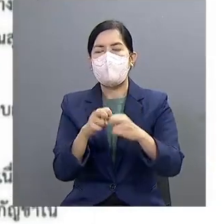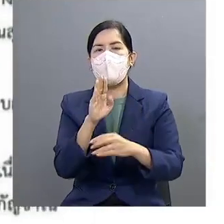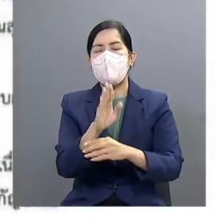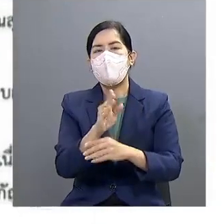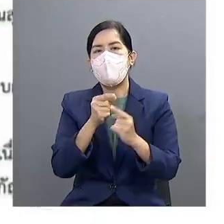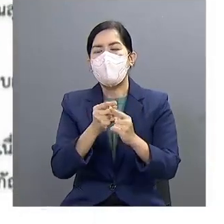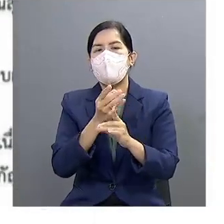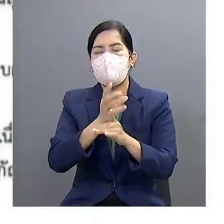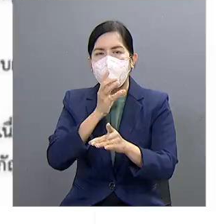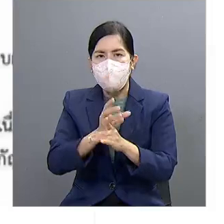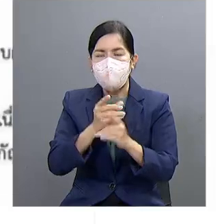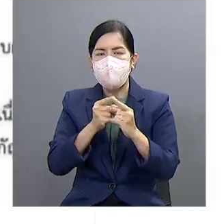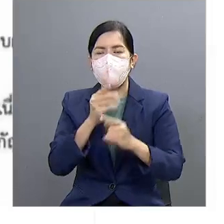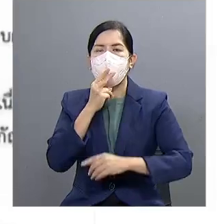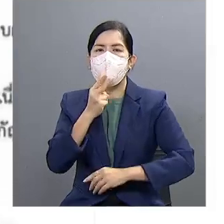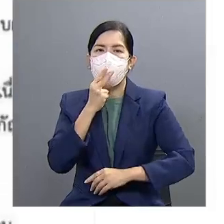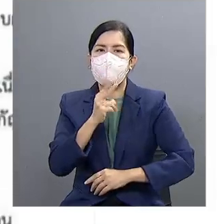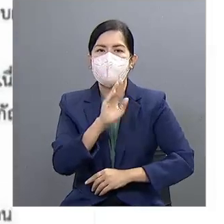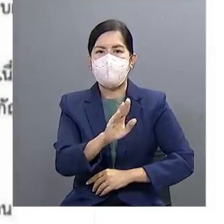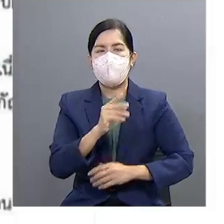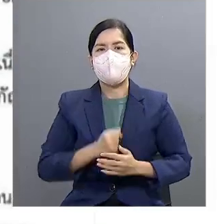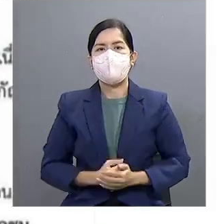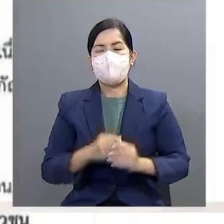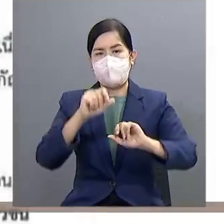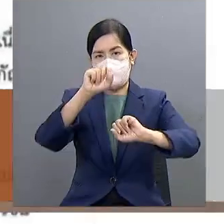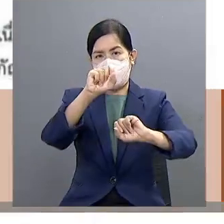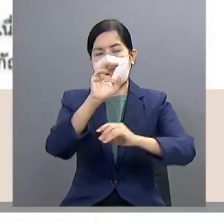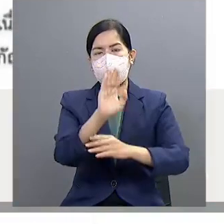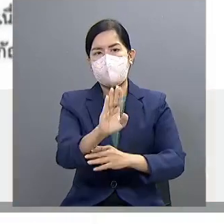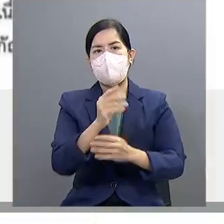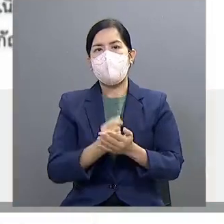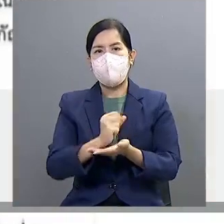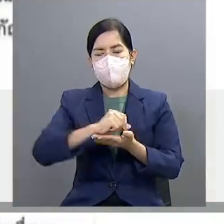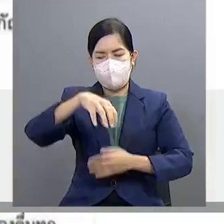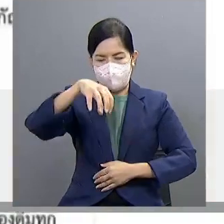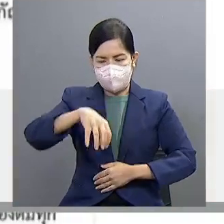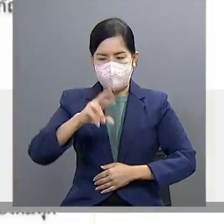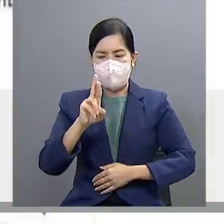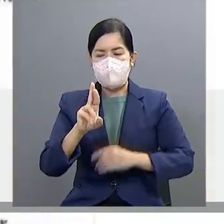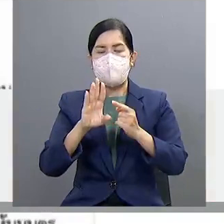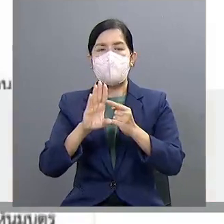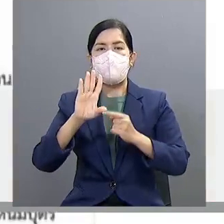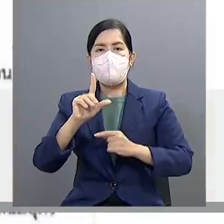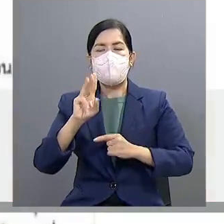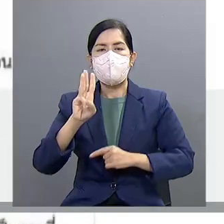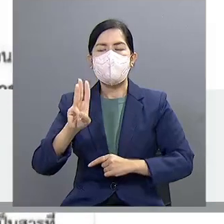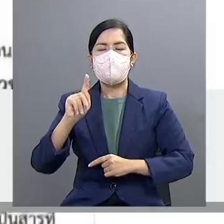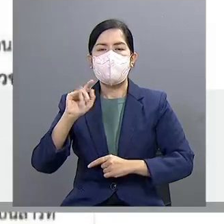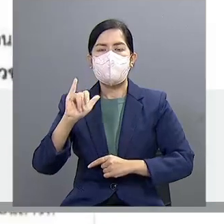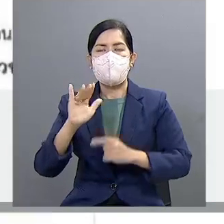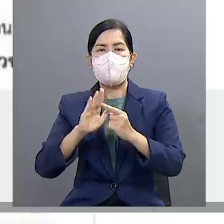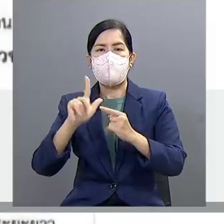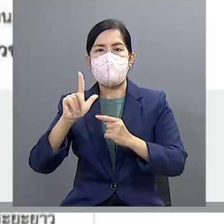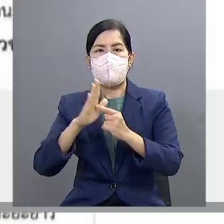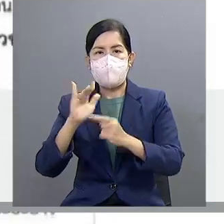นี่เป็นแถลงการของราชวิทยาลัยกุมารแพทย์แห่งประเทศไทยนะคะซึ่งออกมาร่วมกับสมาคมกุม